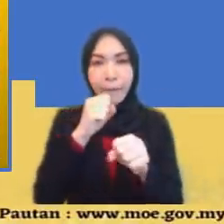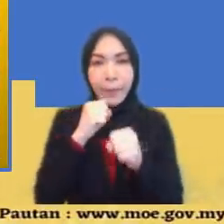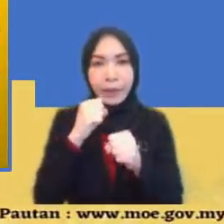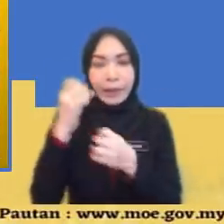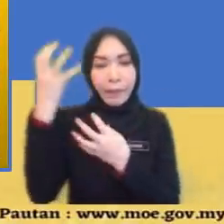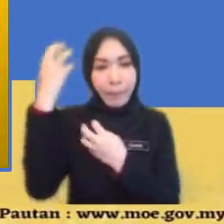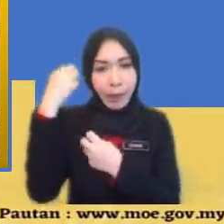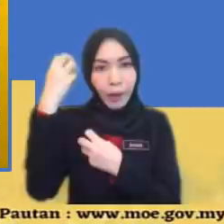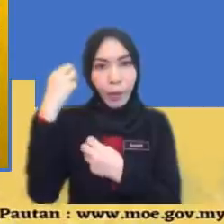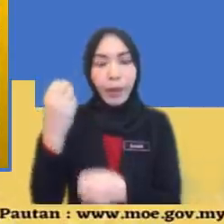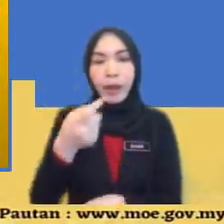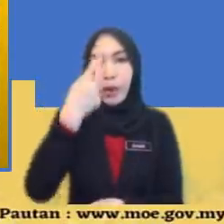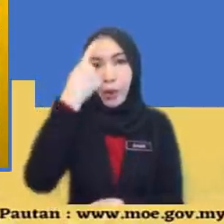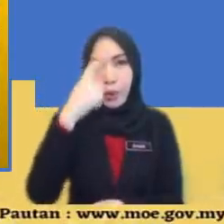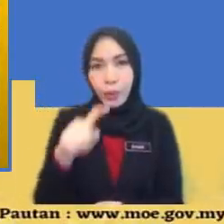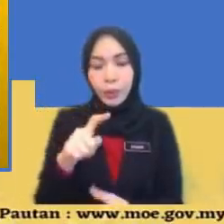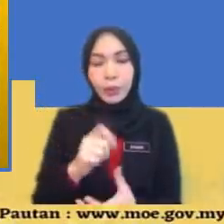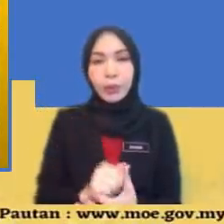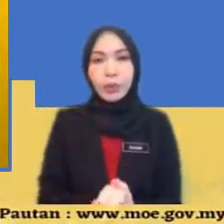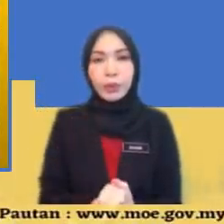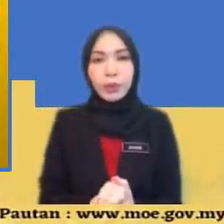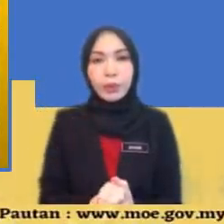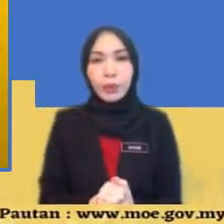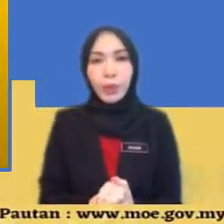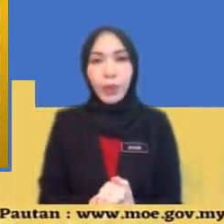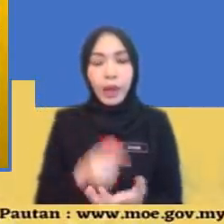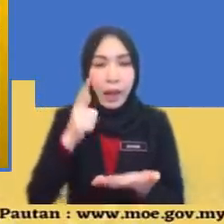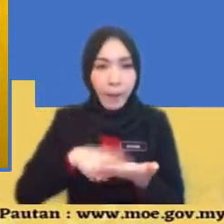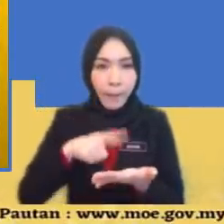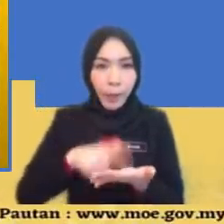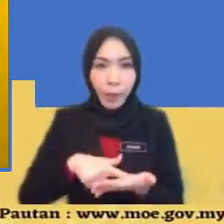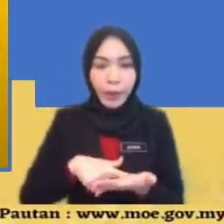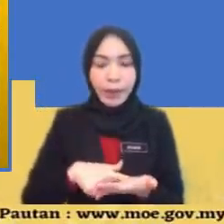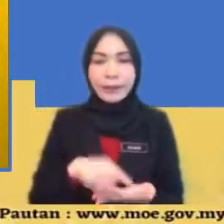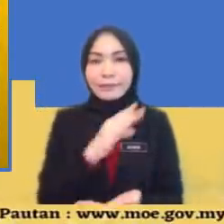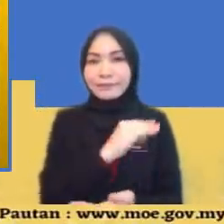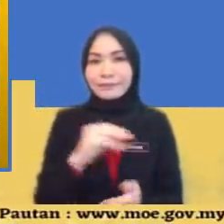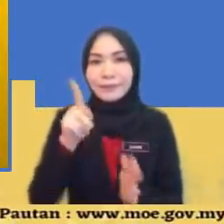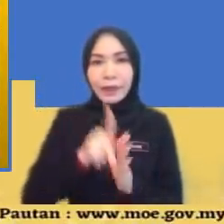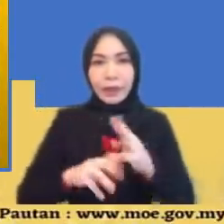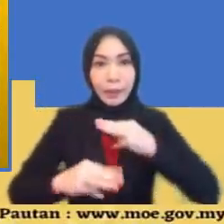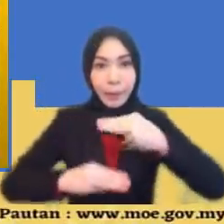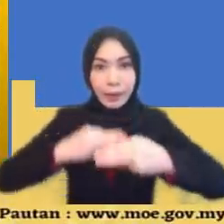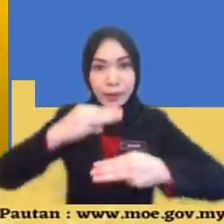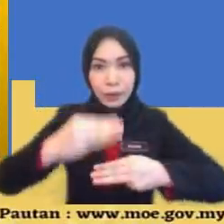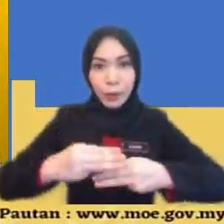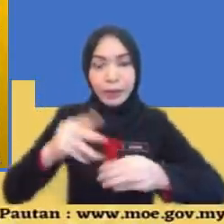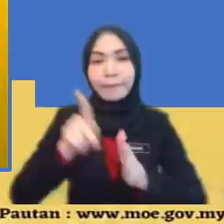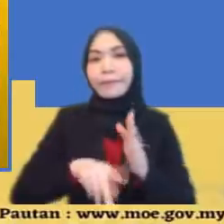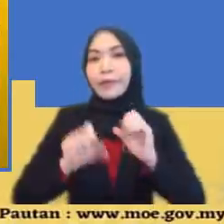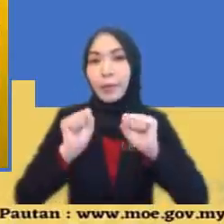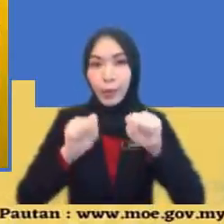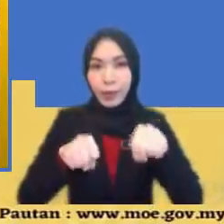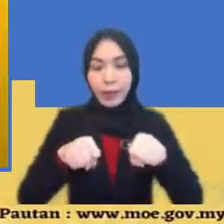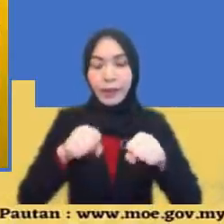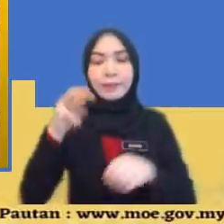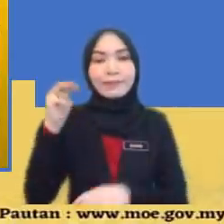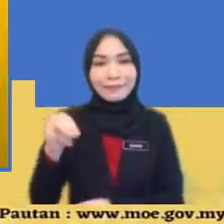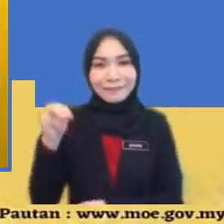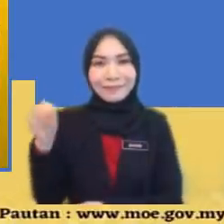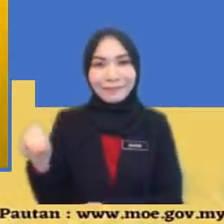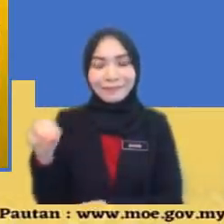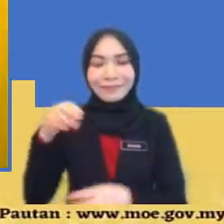mengenal pasti dan merekrut perkembangan kemajuan kebudayaan dan pencapaian murid dalam